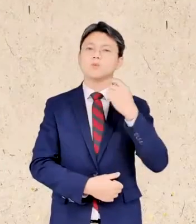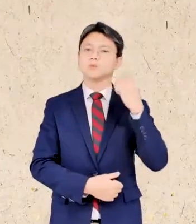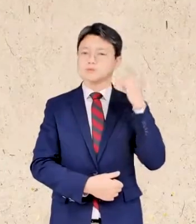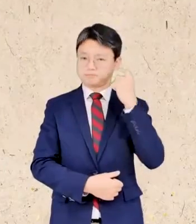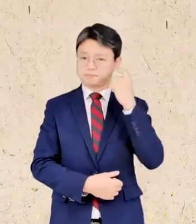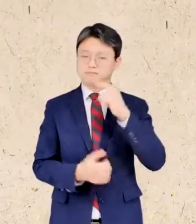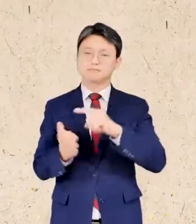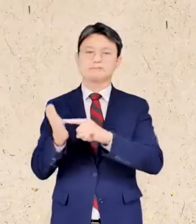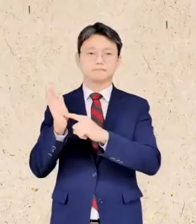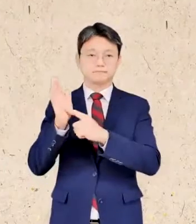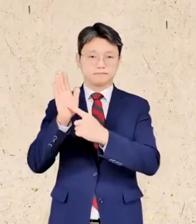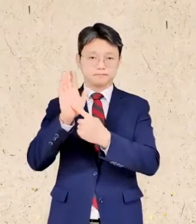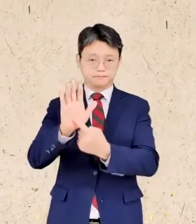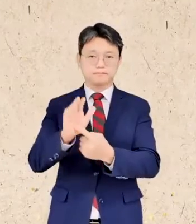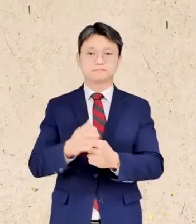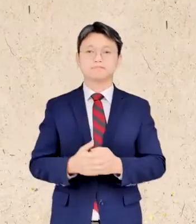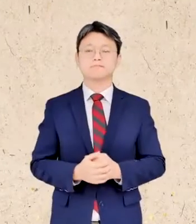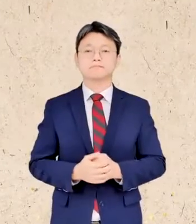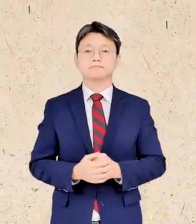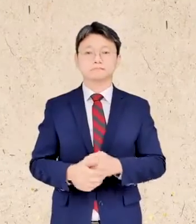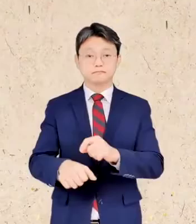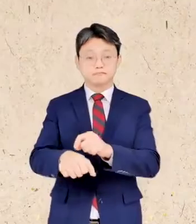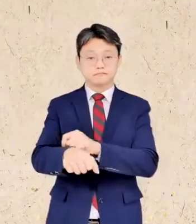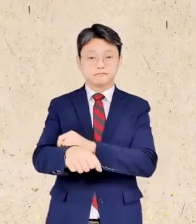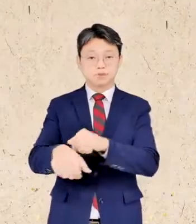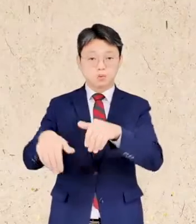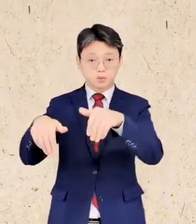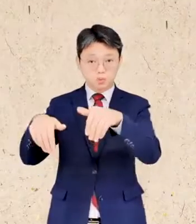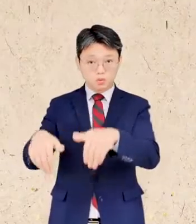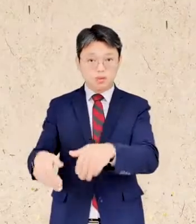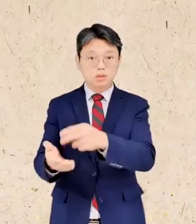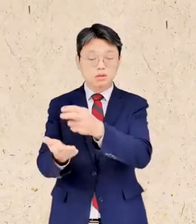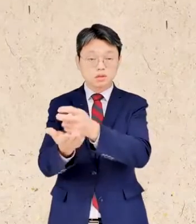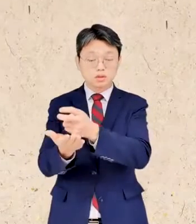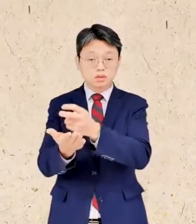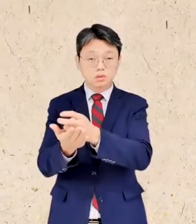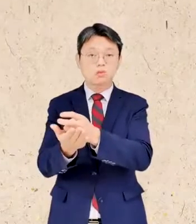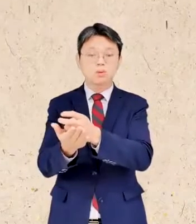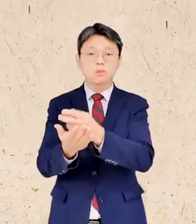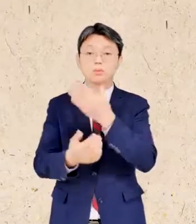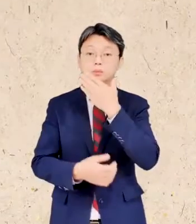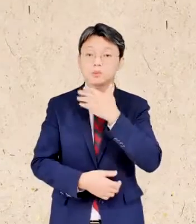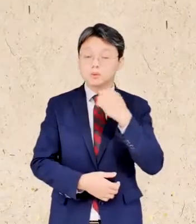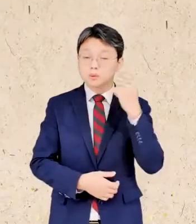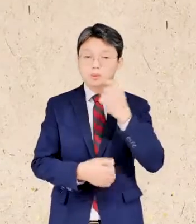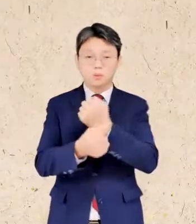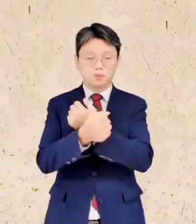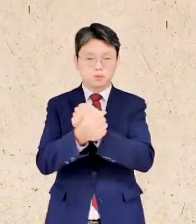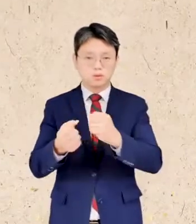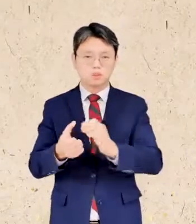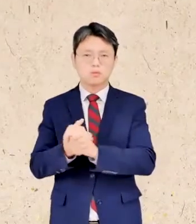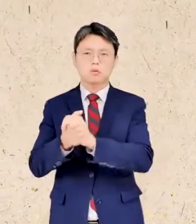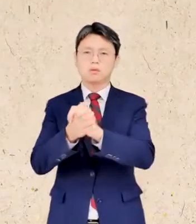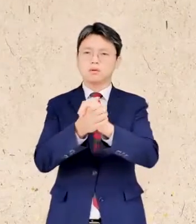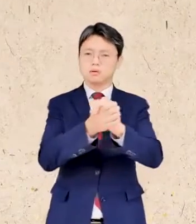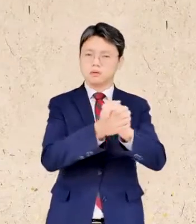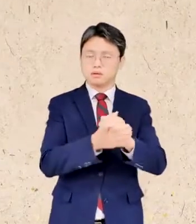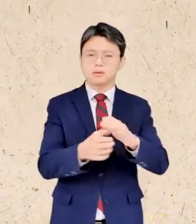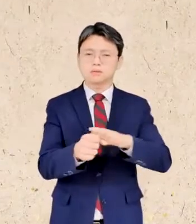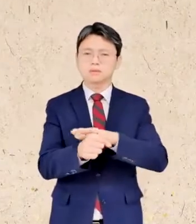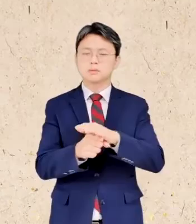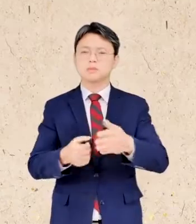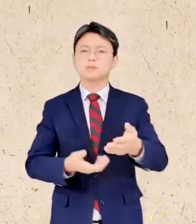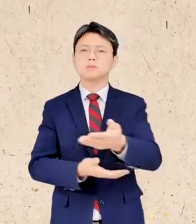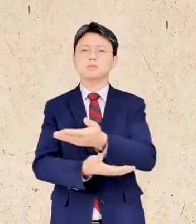것을 나타내 보이고 있습니다. 특히 노예제도 속에서 복음은 용서와 화해를 이루고 사랑의